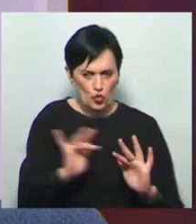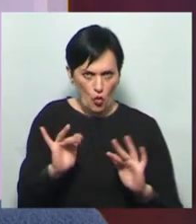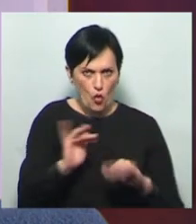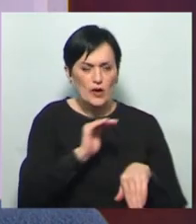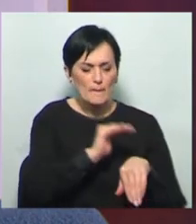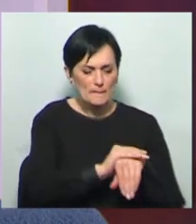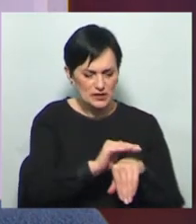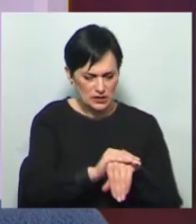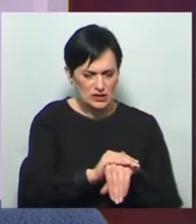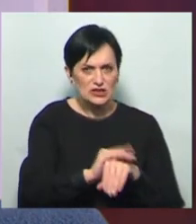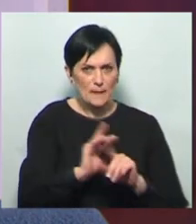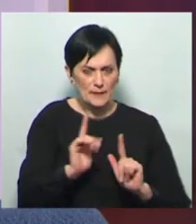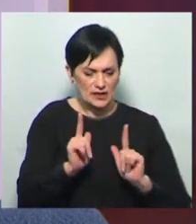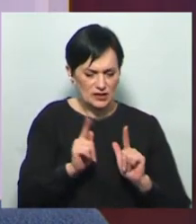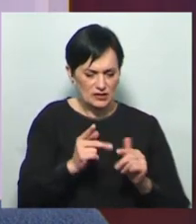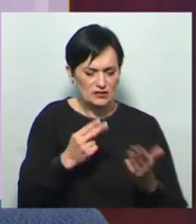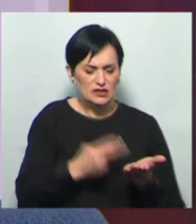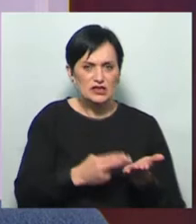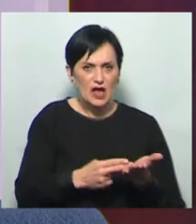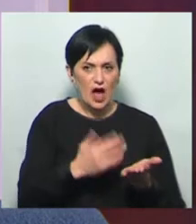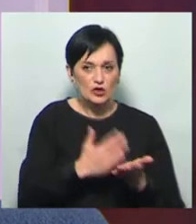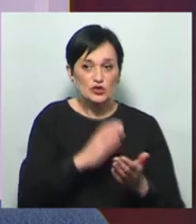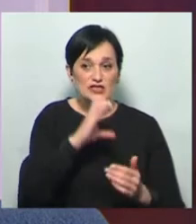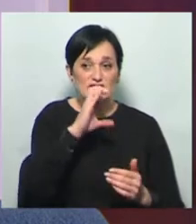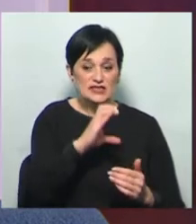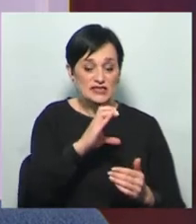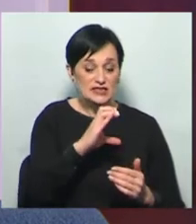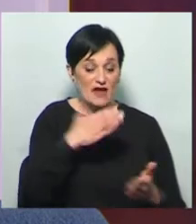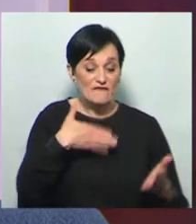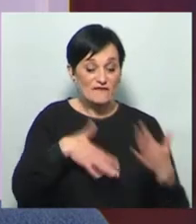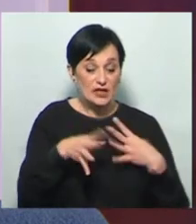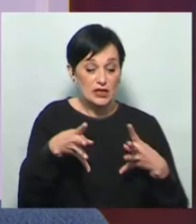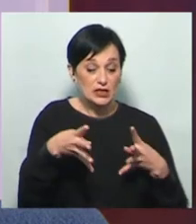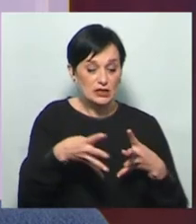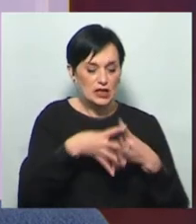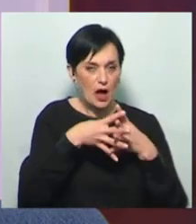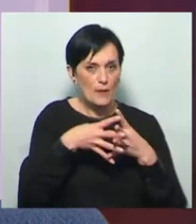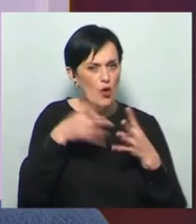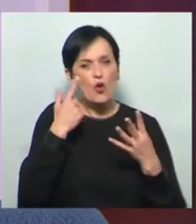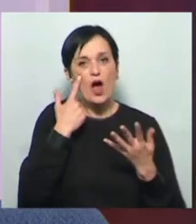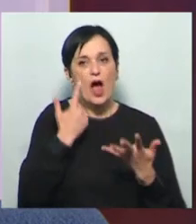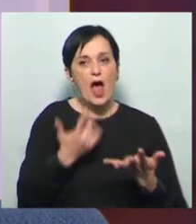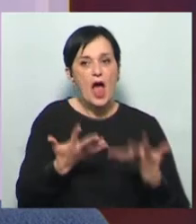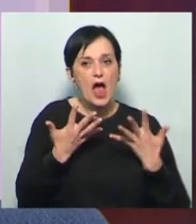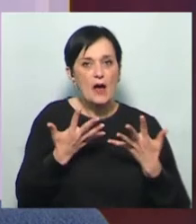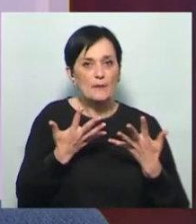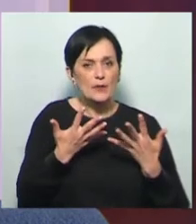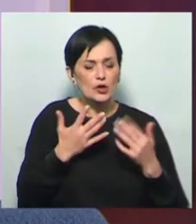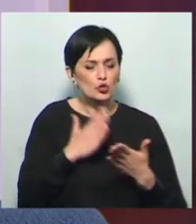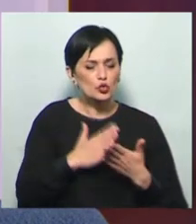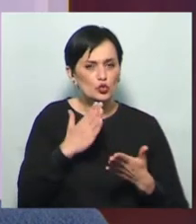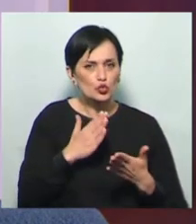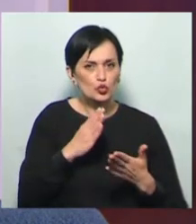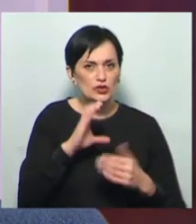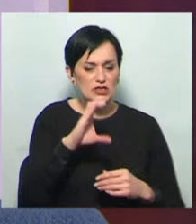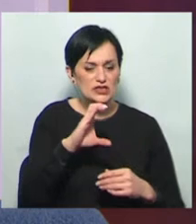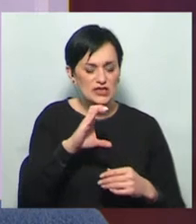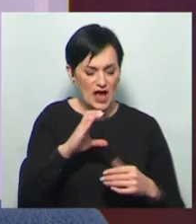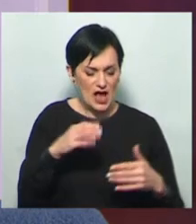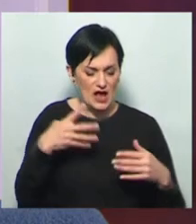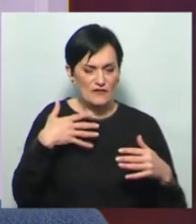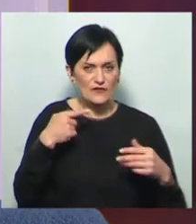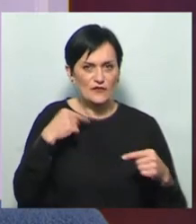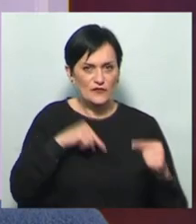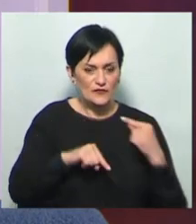მტკიცებითი მედიცინით C-ვიტამინთან კომბინაციაში, განსაკუთრებით ეფექტურია, იმიტომ რომ კოლაგენის წარმოქმნაში C-ვიტამინით